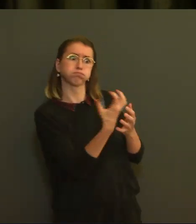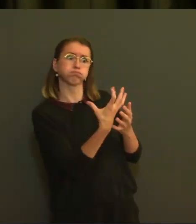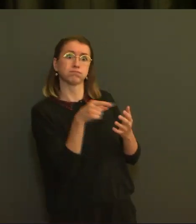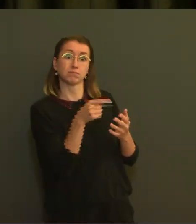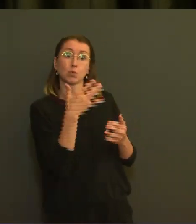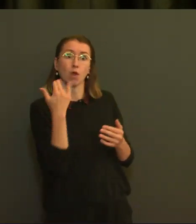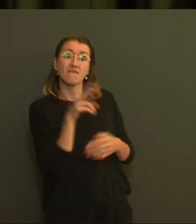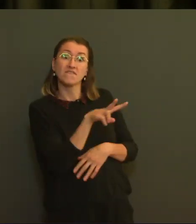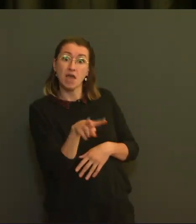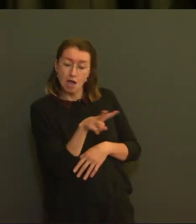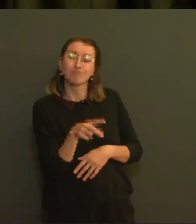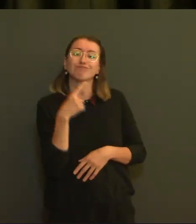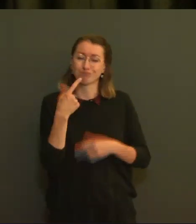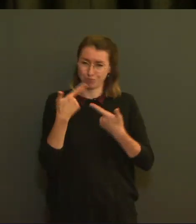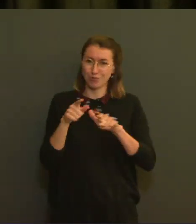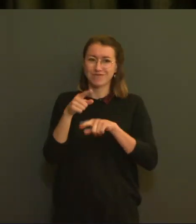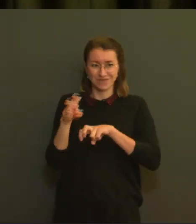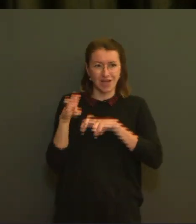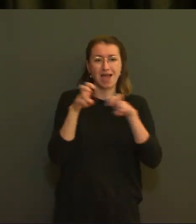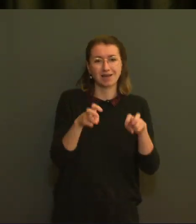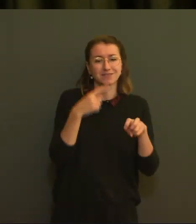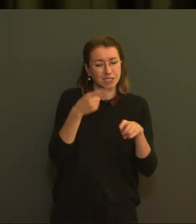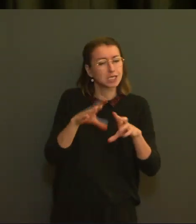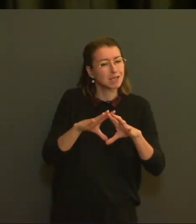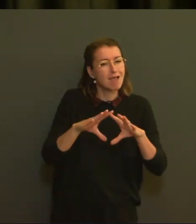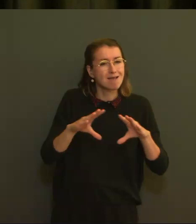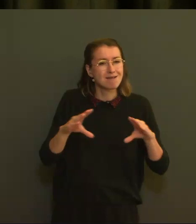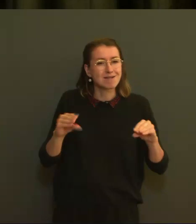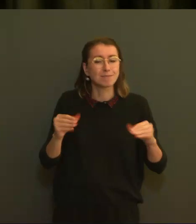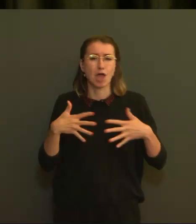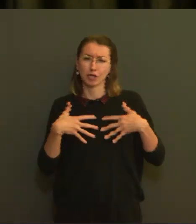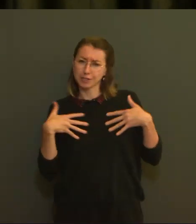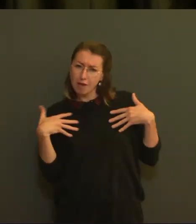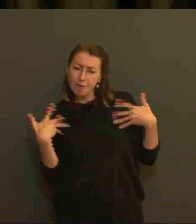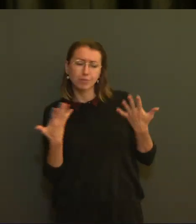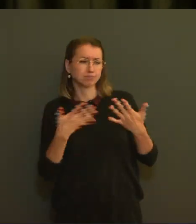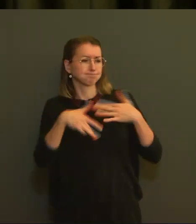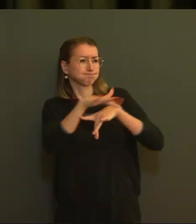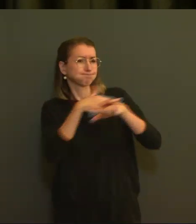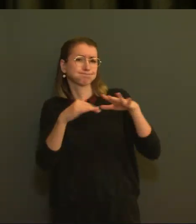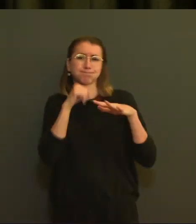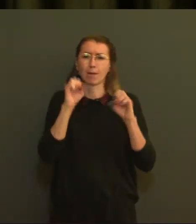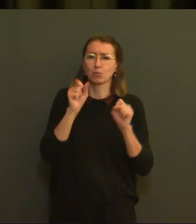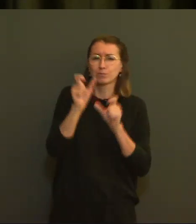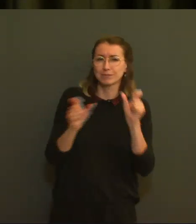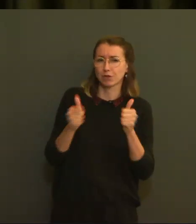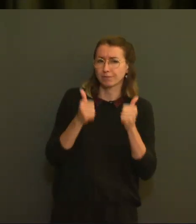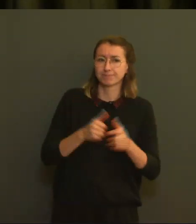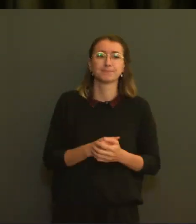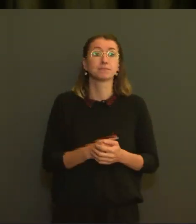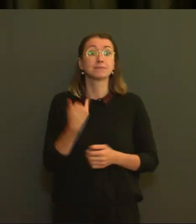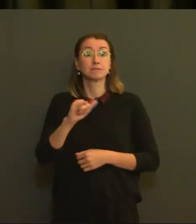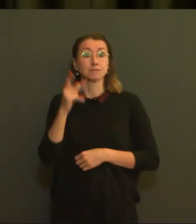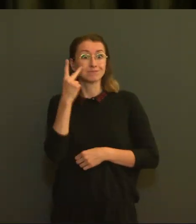que la situation est calme ou est agréable, pas de problème. Si par contre le baromètre vire au jaune